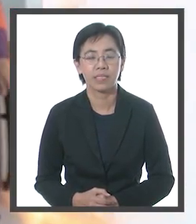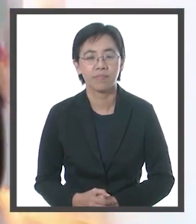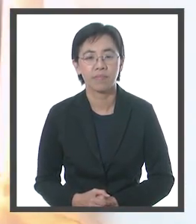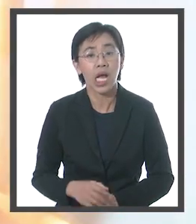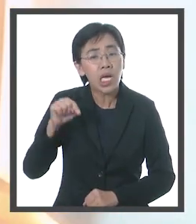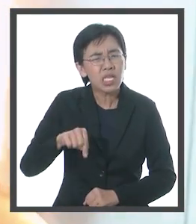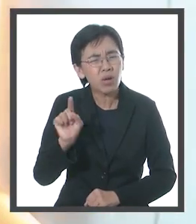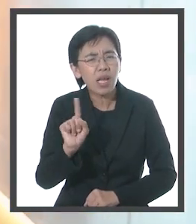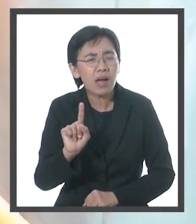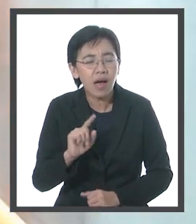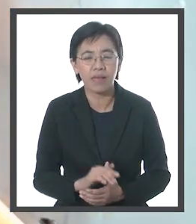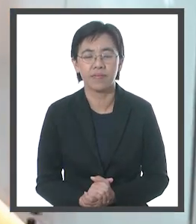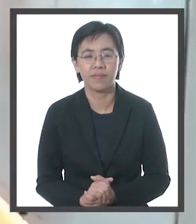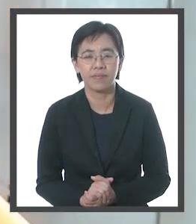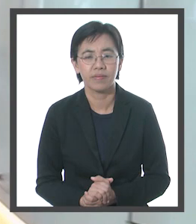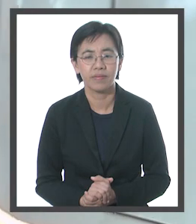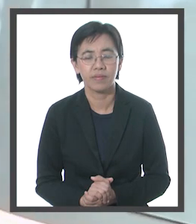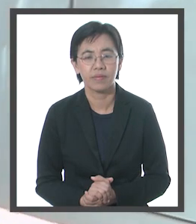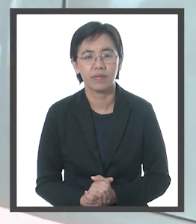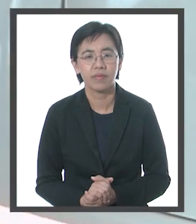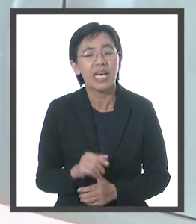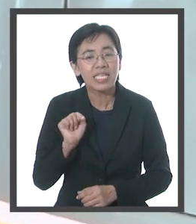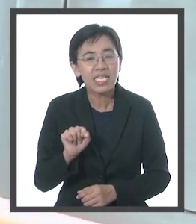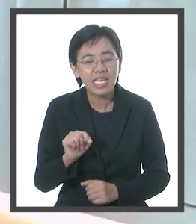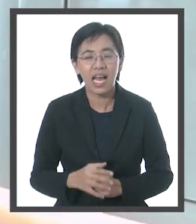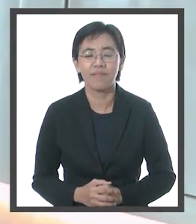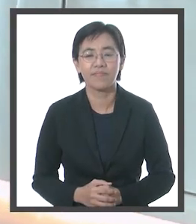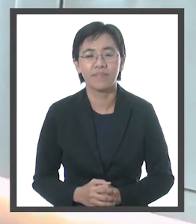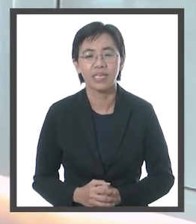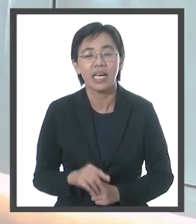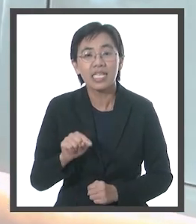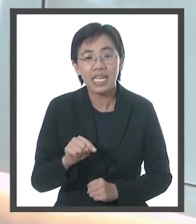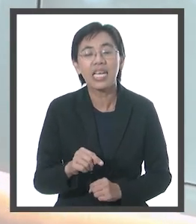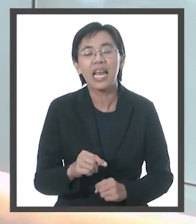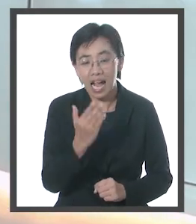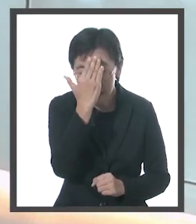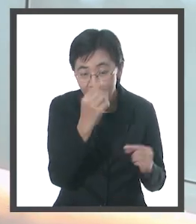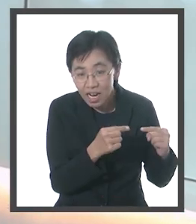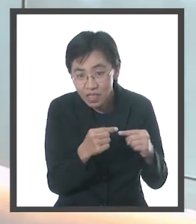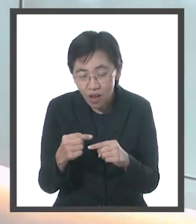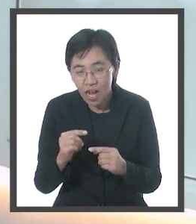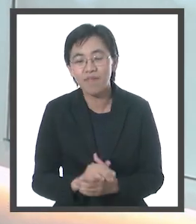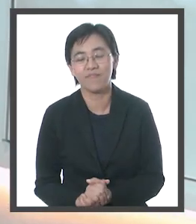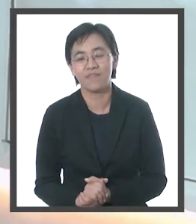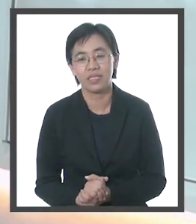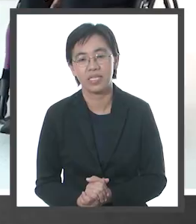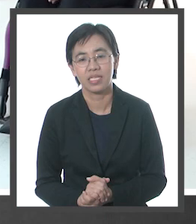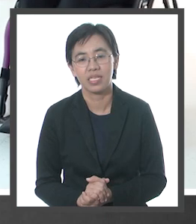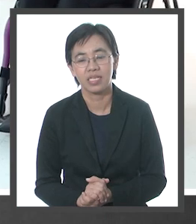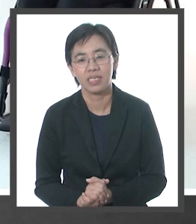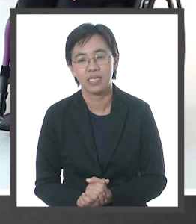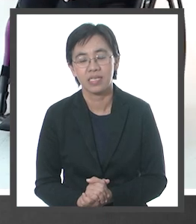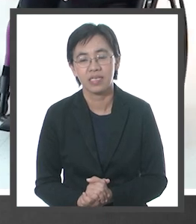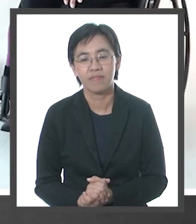ตรงนี้คืออะไรคะดร.สริกา ตรงนี้ก็จะเป็นโซนต่อเนื่องมาจากด้านหน้านะคะก็จะเป็นเรียกว่า Eco